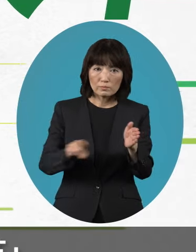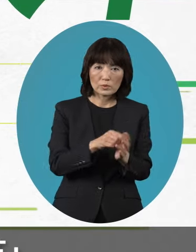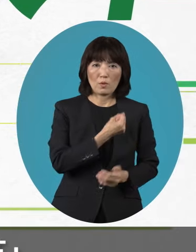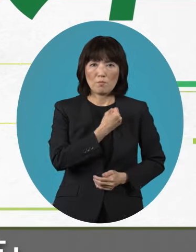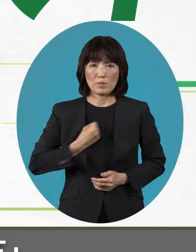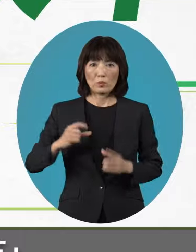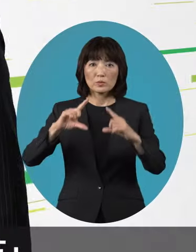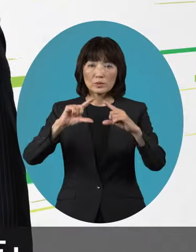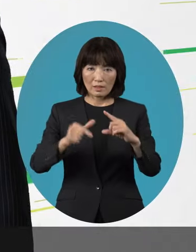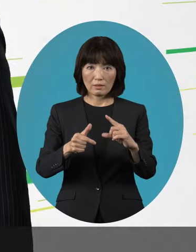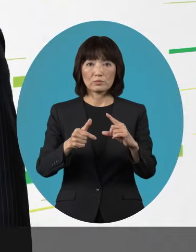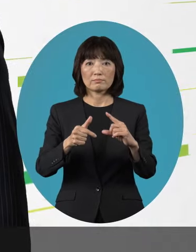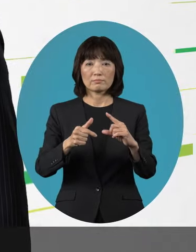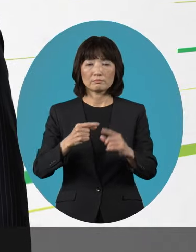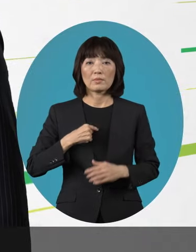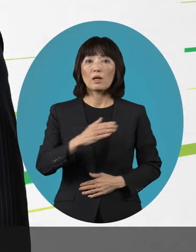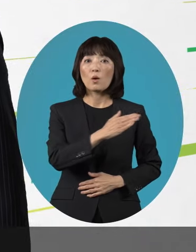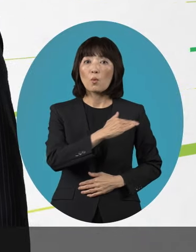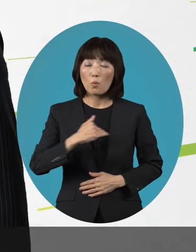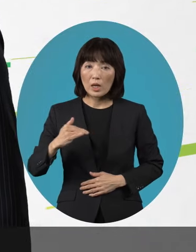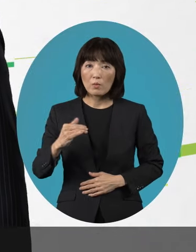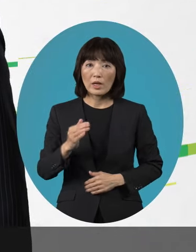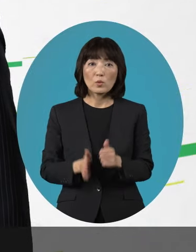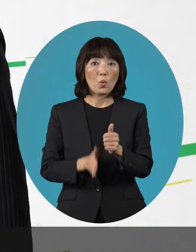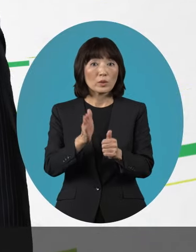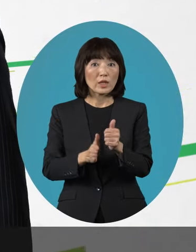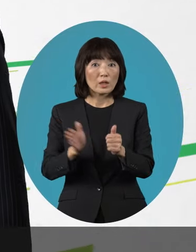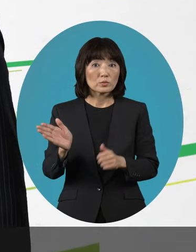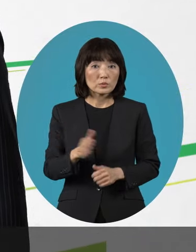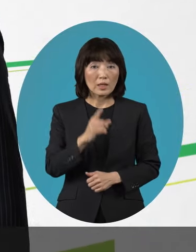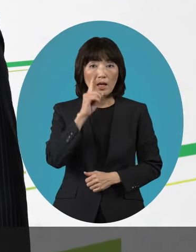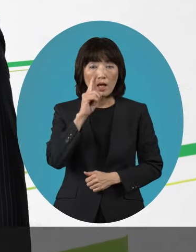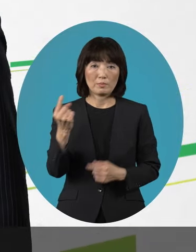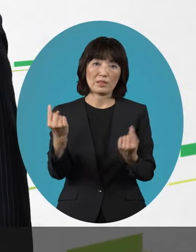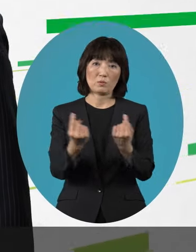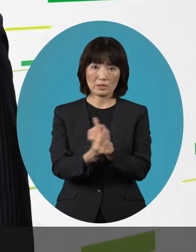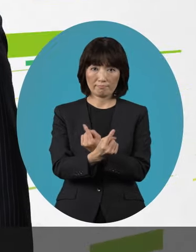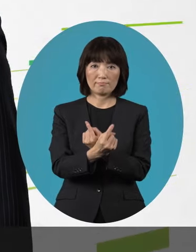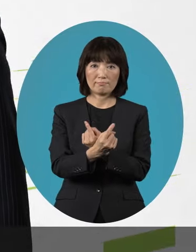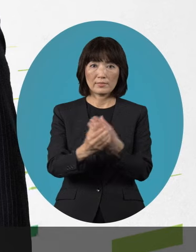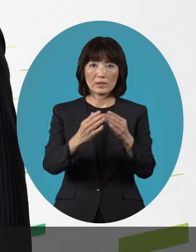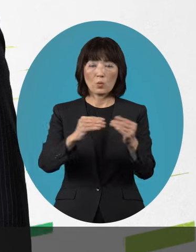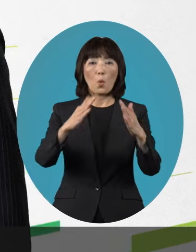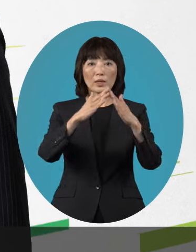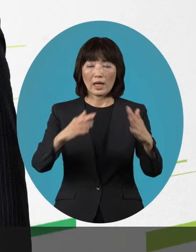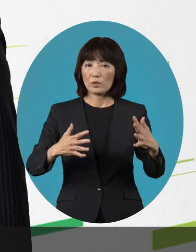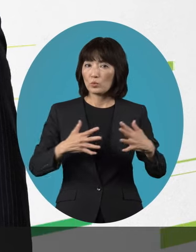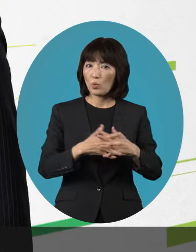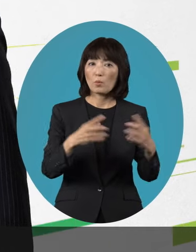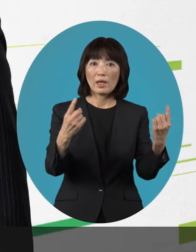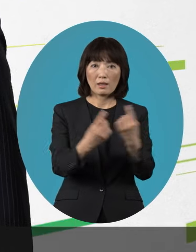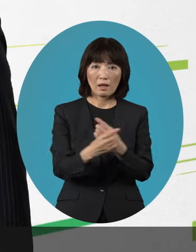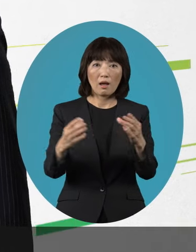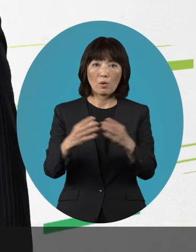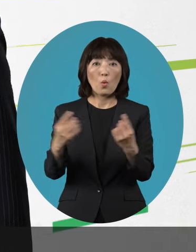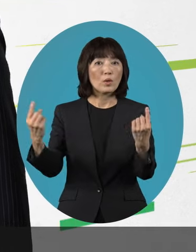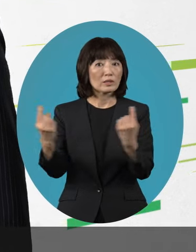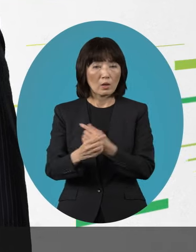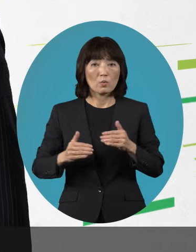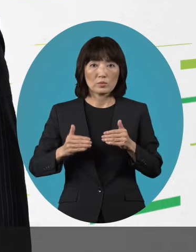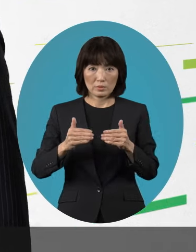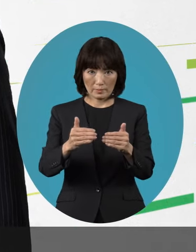る改革、我々の待遇からまずは見直し、国会の透明化、合理化を